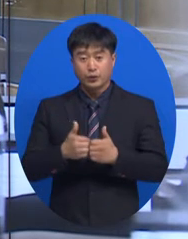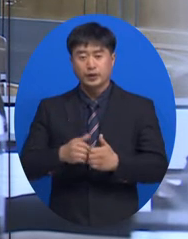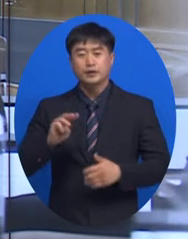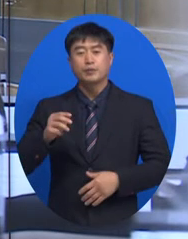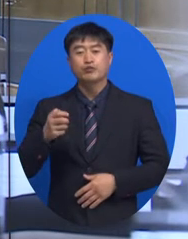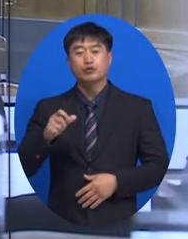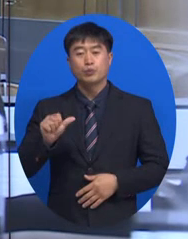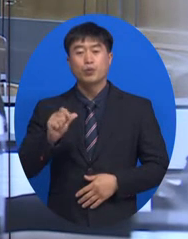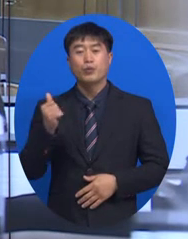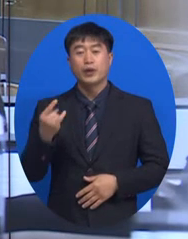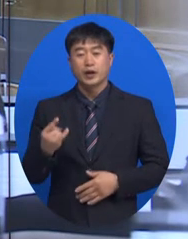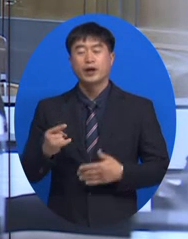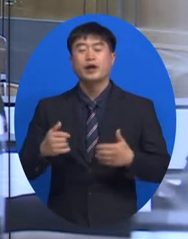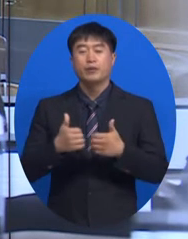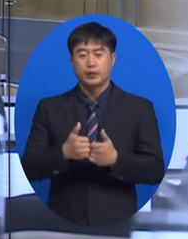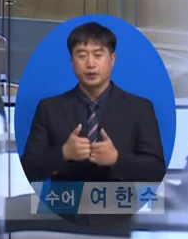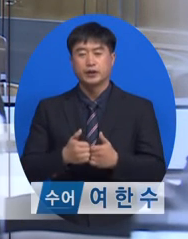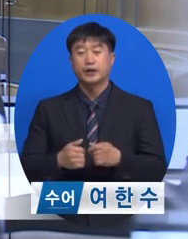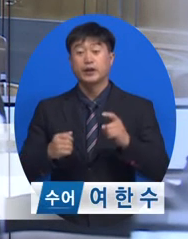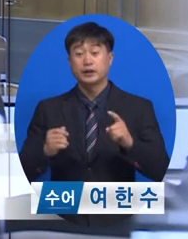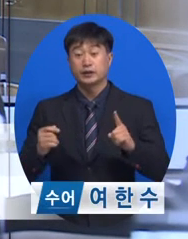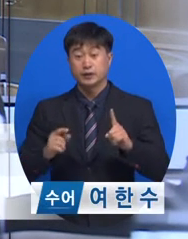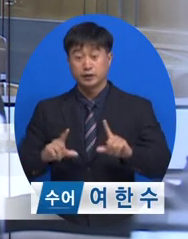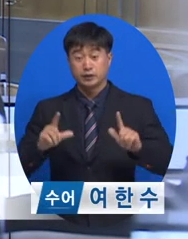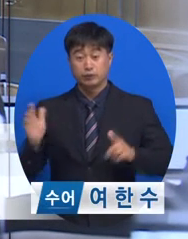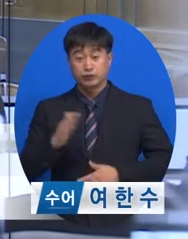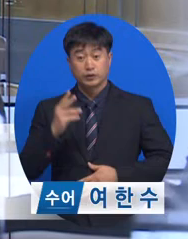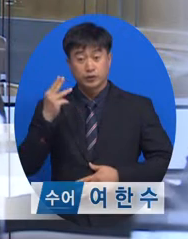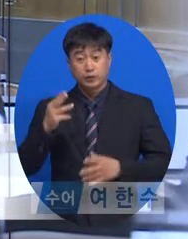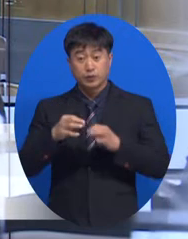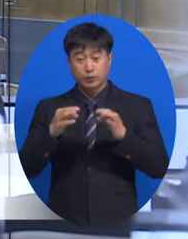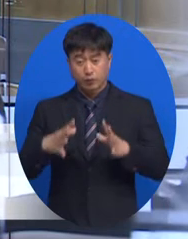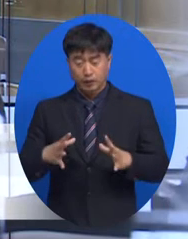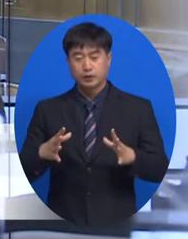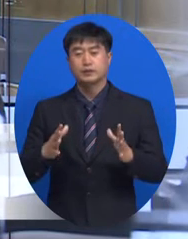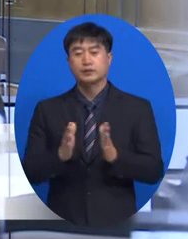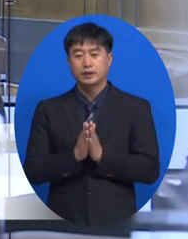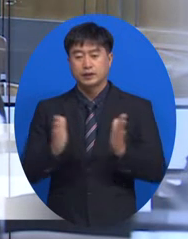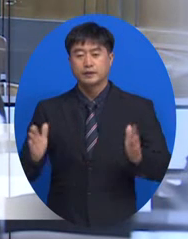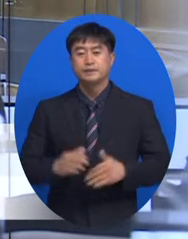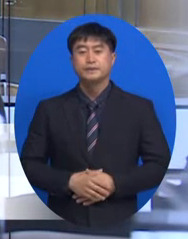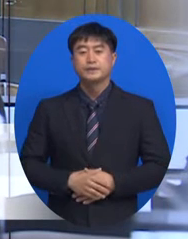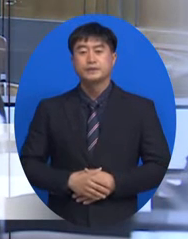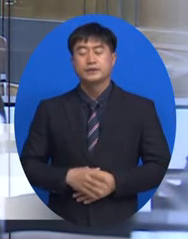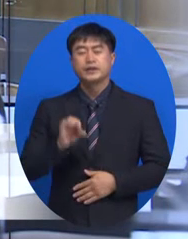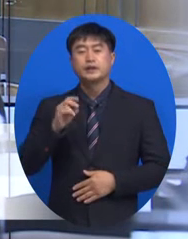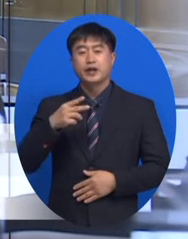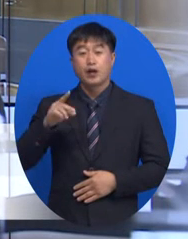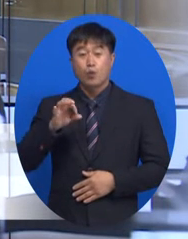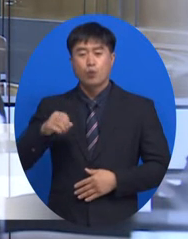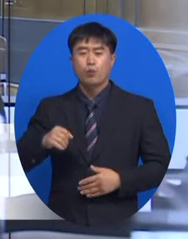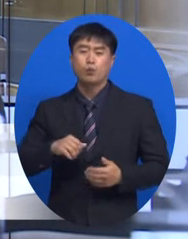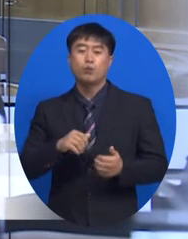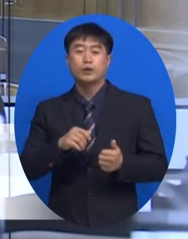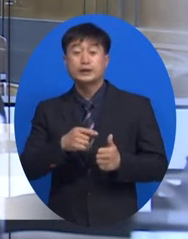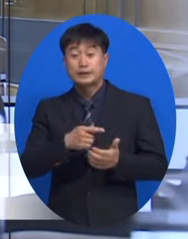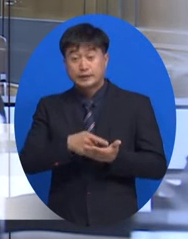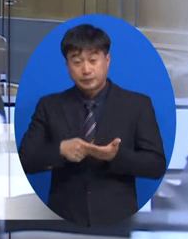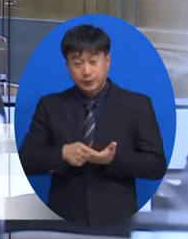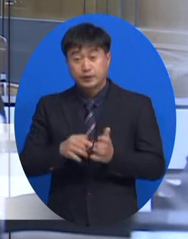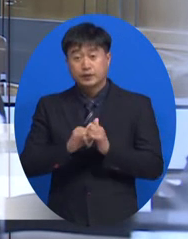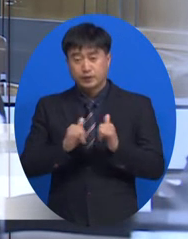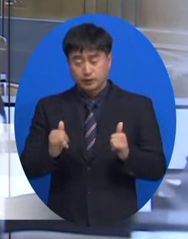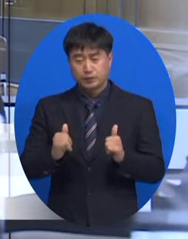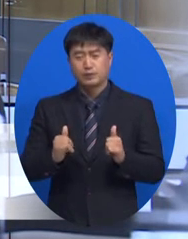경기도 의회 365회 정례회가 지난 1일부터 3일까지 4일간 열렸습니다 이태원참사 희생자를